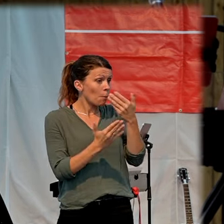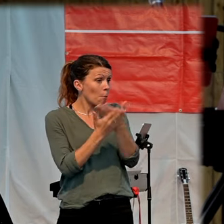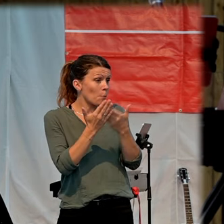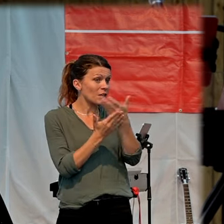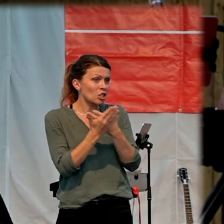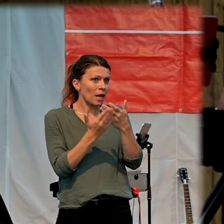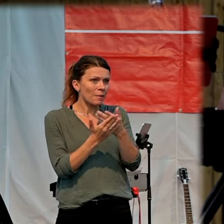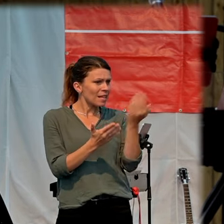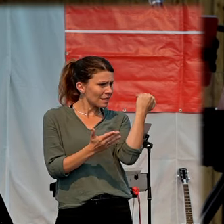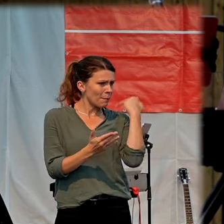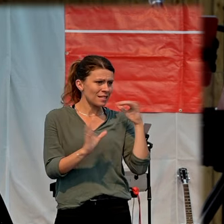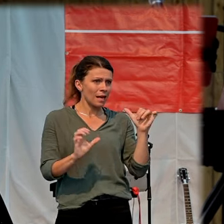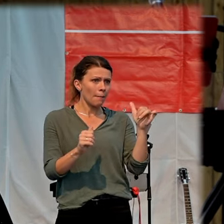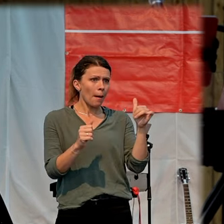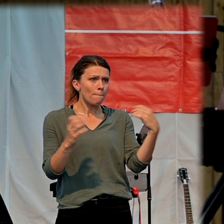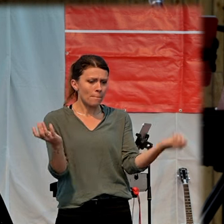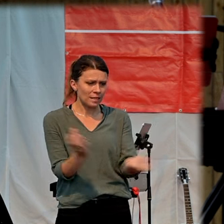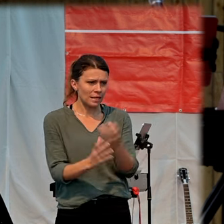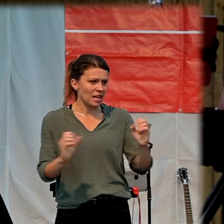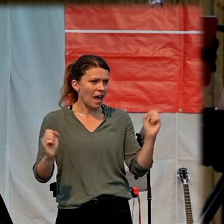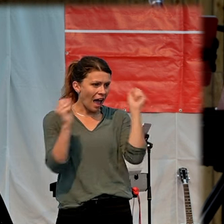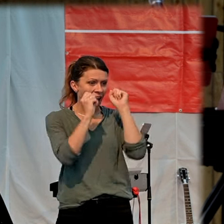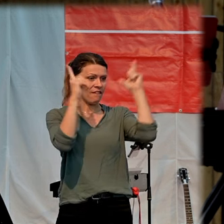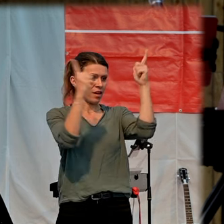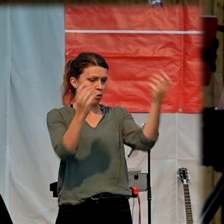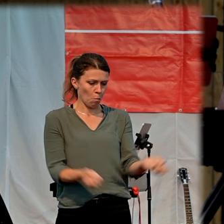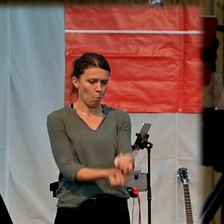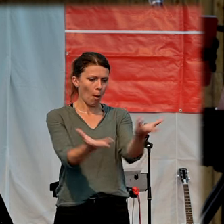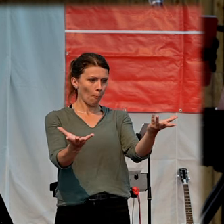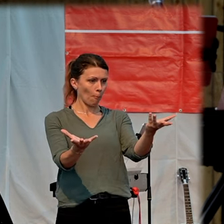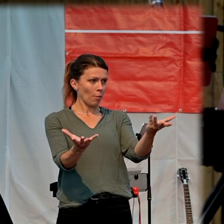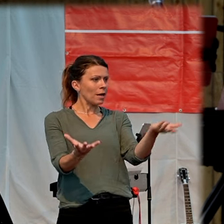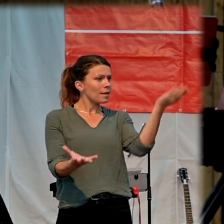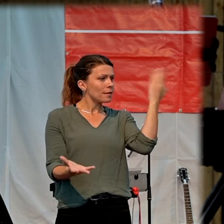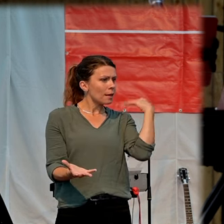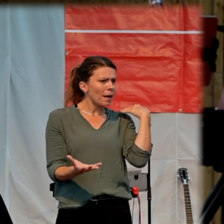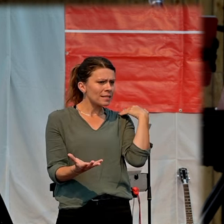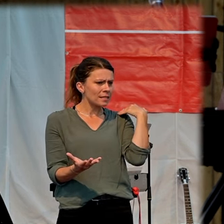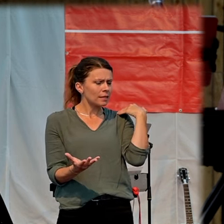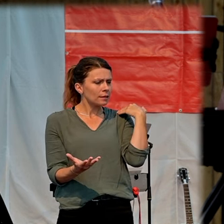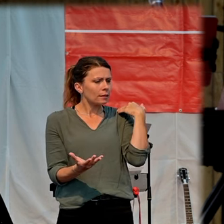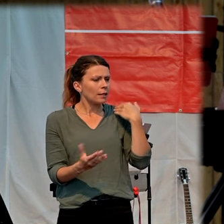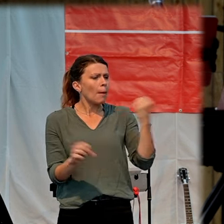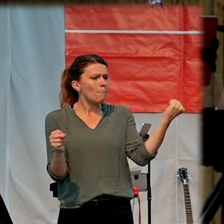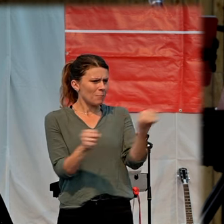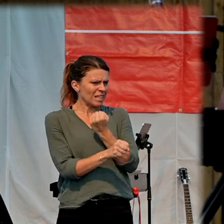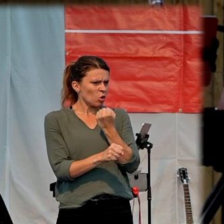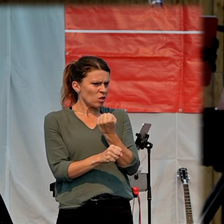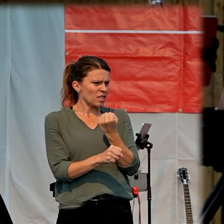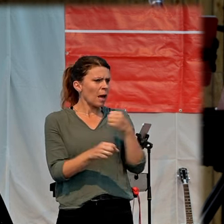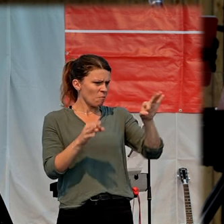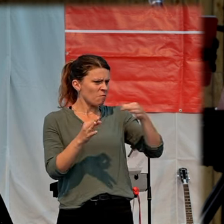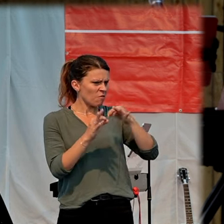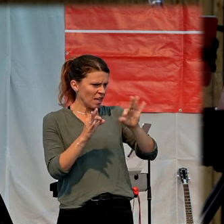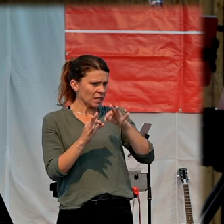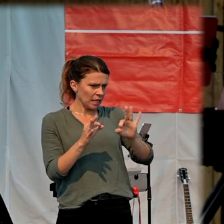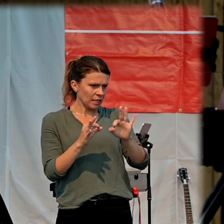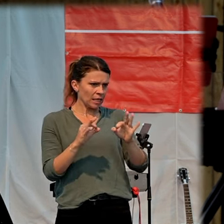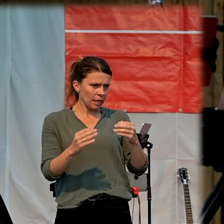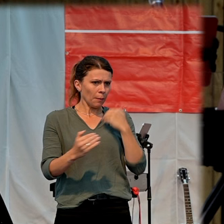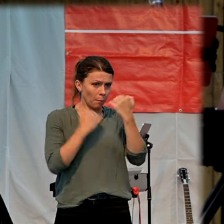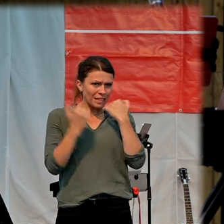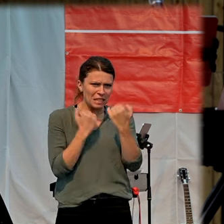Erweckung ausgelöst. Es war schon erwecklich, als Petrus Pfingsten gepredigt hat. Da haben sich